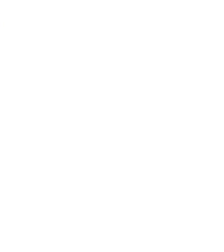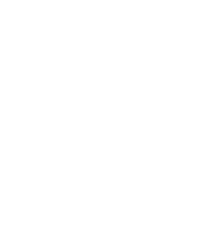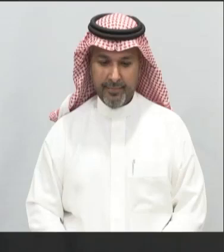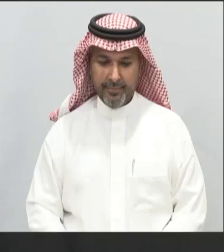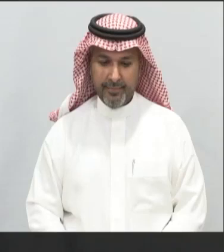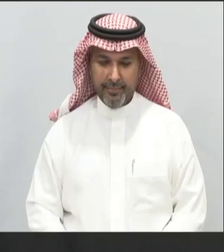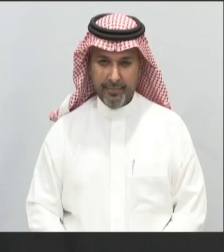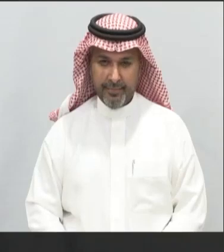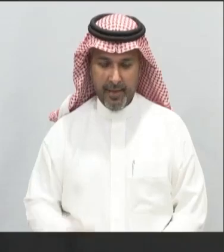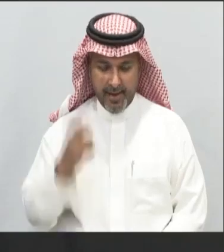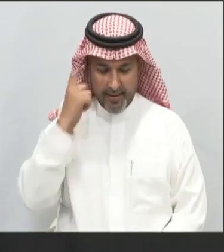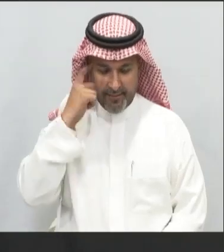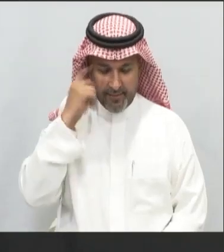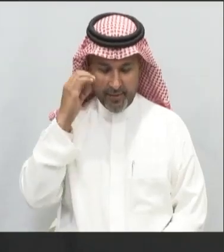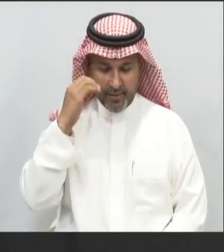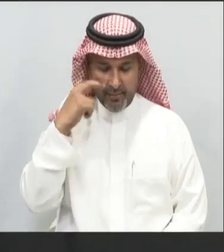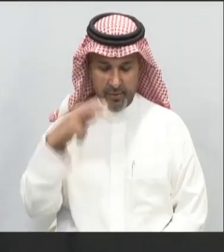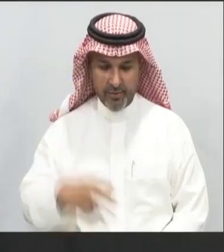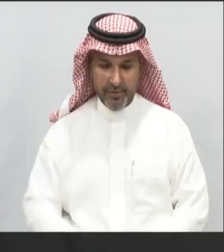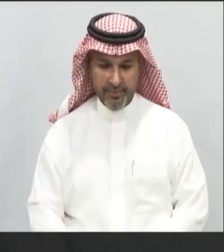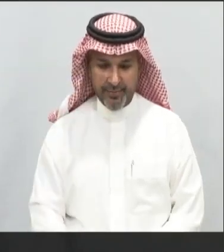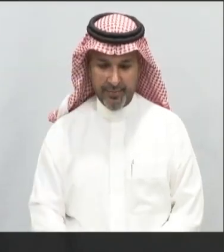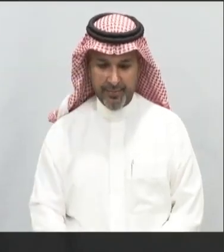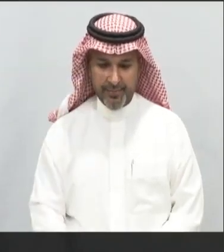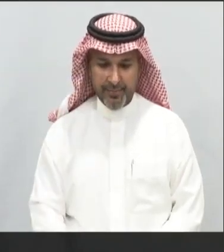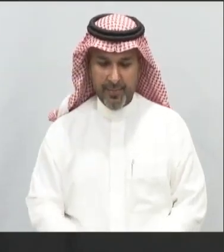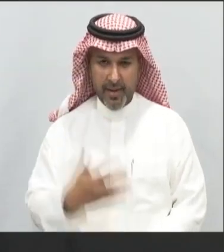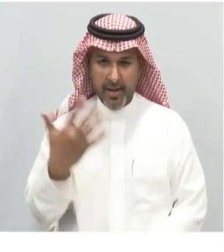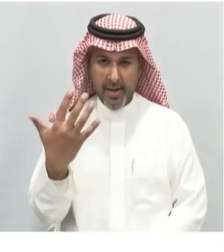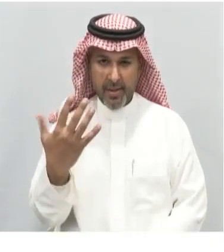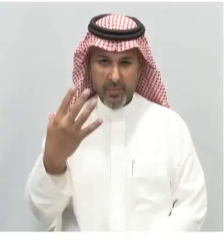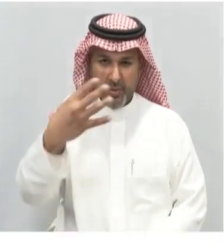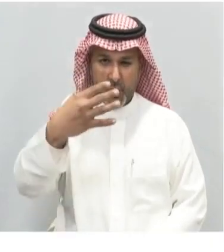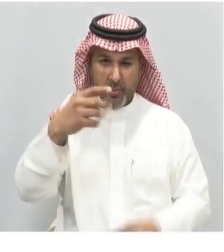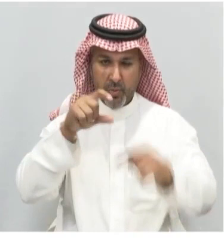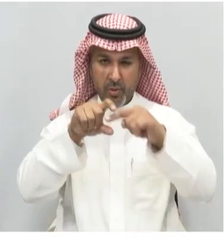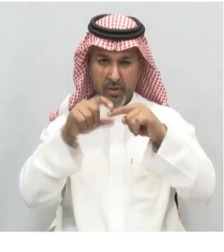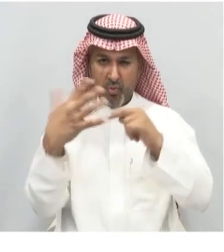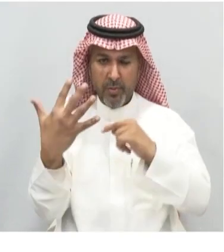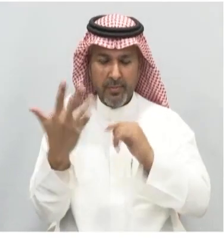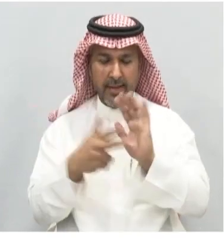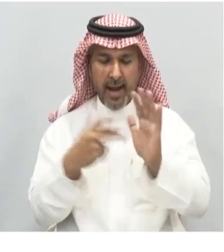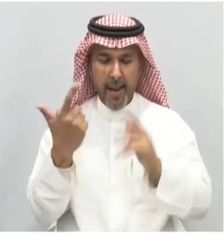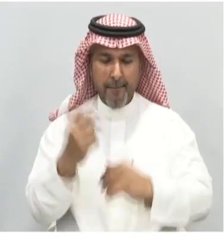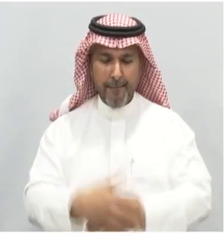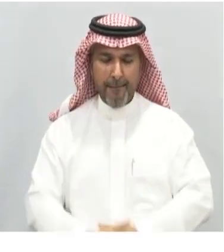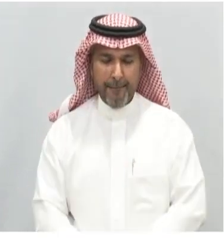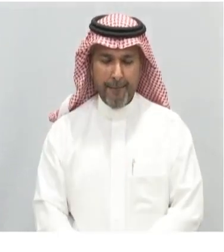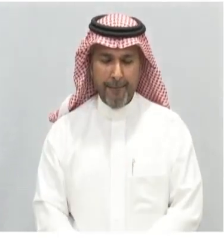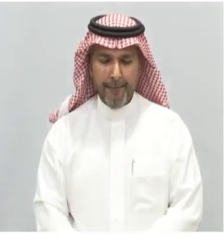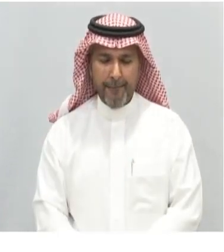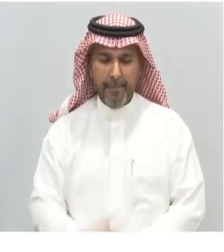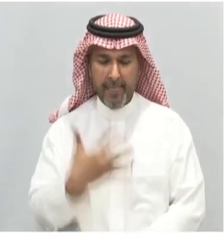ها يا مبدعين وصلتوا الاجابه بارك الله فيكم 45 تقسيم 5 كم سيكون الناتج